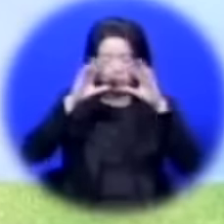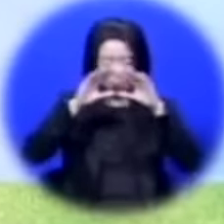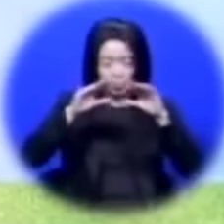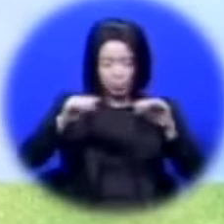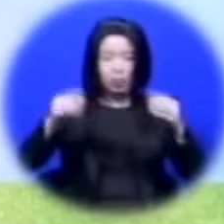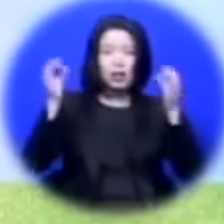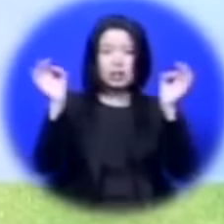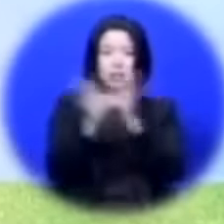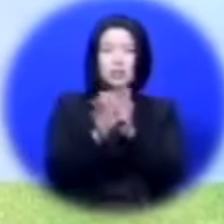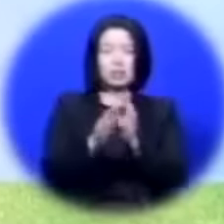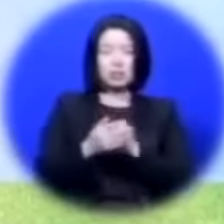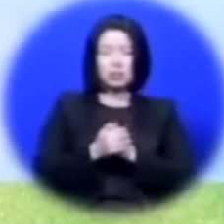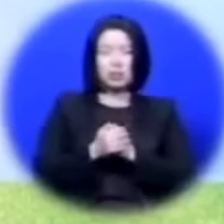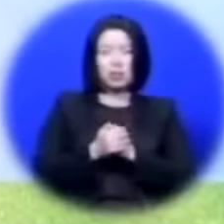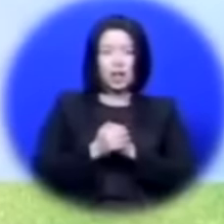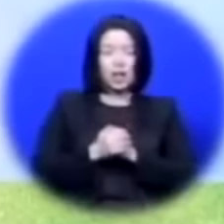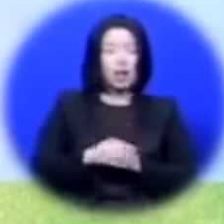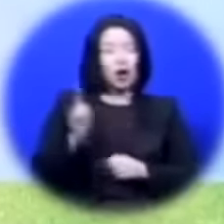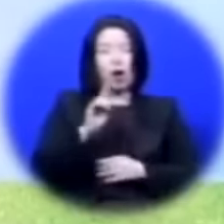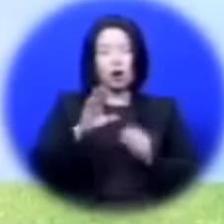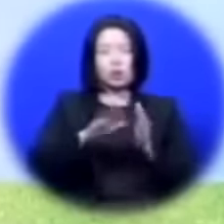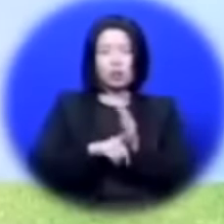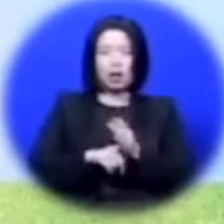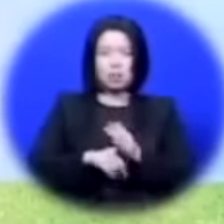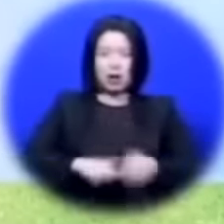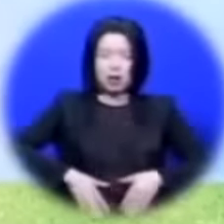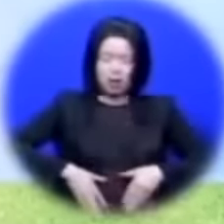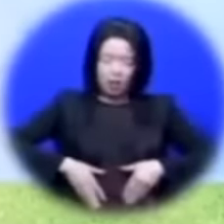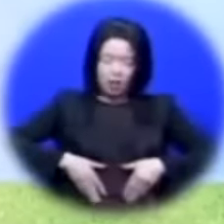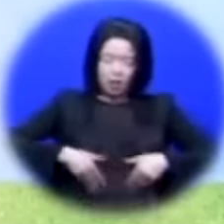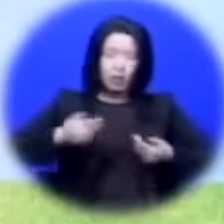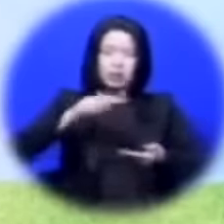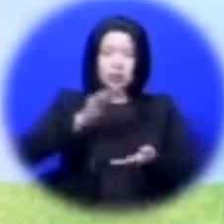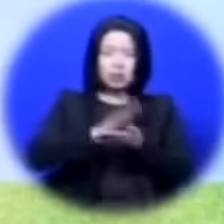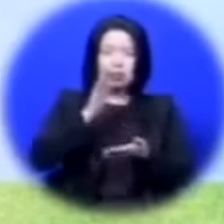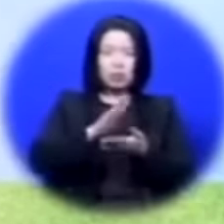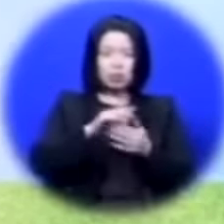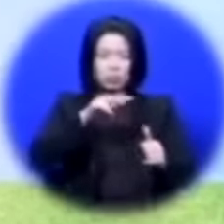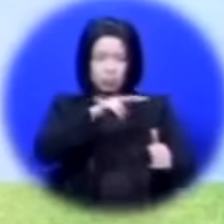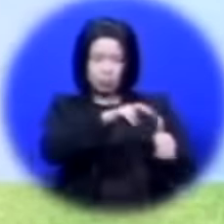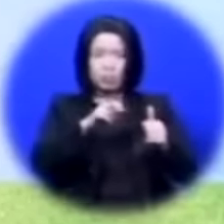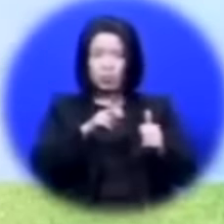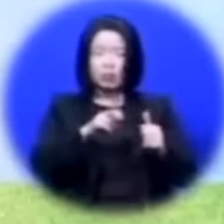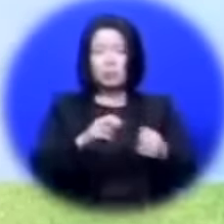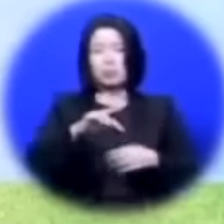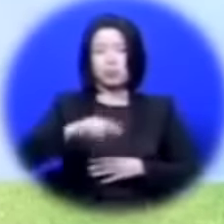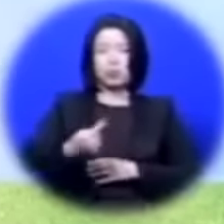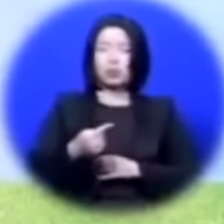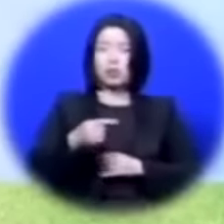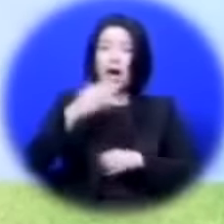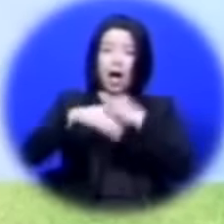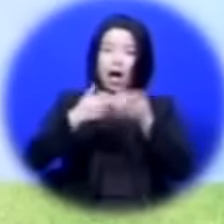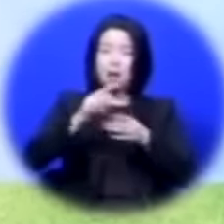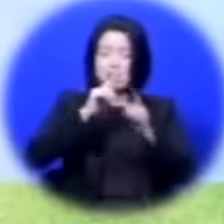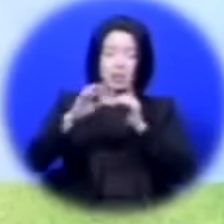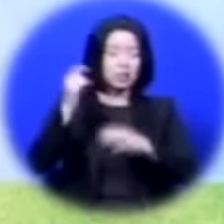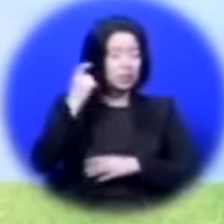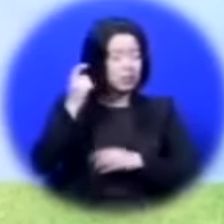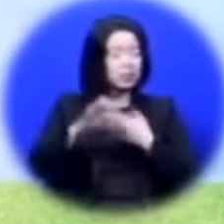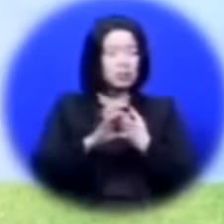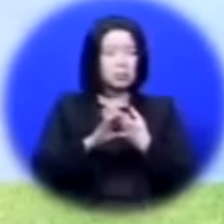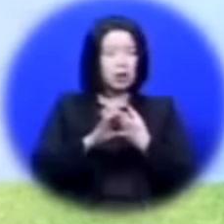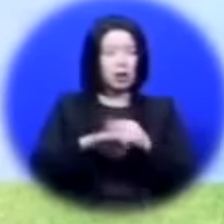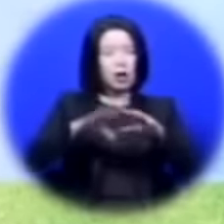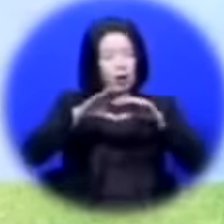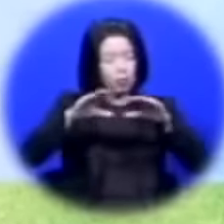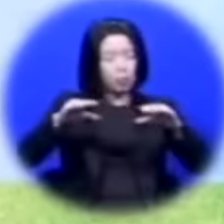사라졌어 어떤 때는 정말 불타게 내 마음을 사로잡던 미움조차도 그분의 말씀을 듣노라면 손방 maar